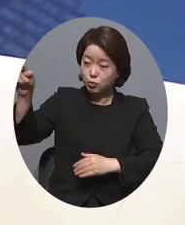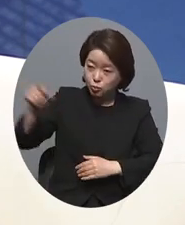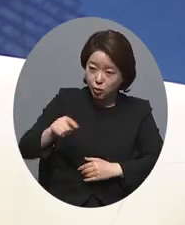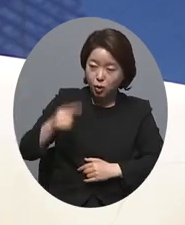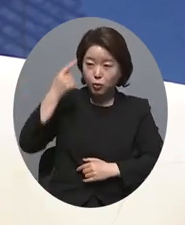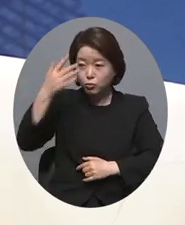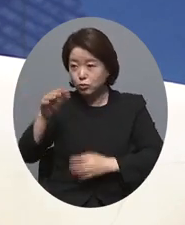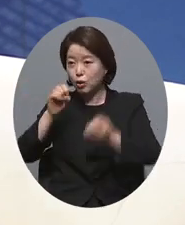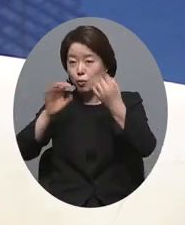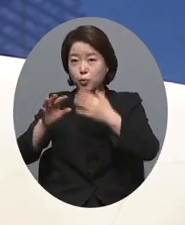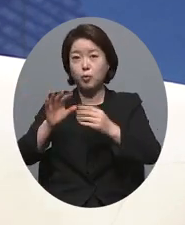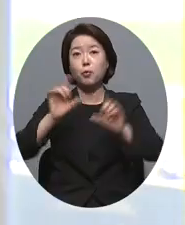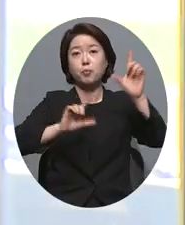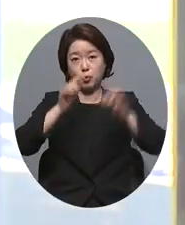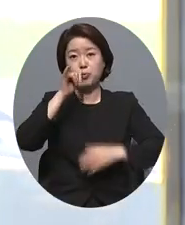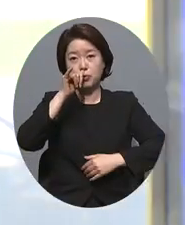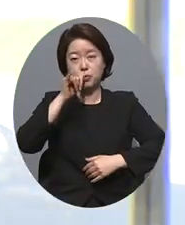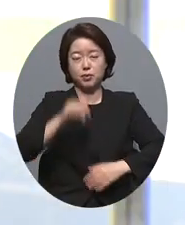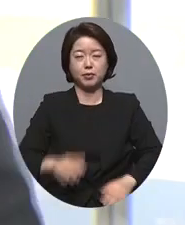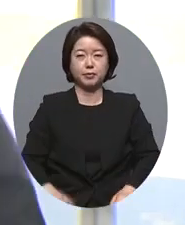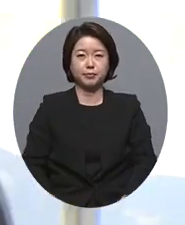보겠습니다.